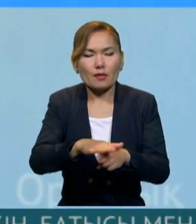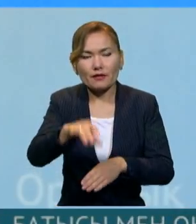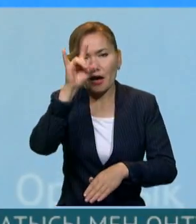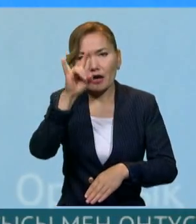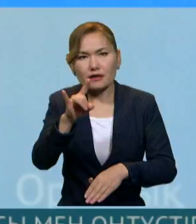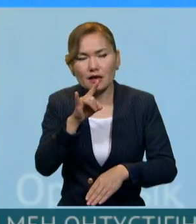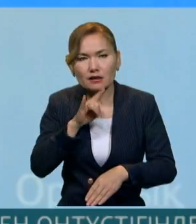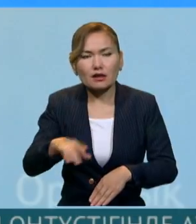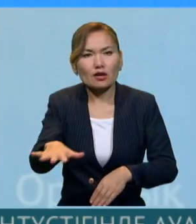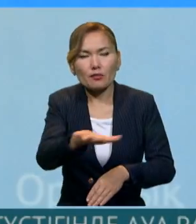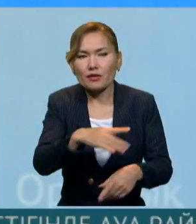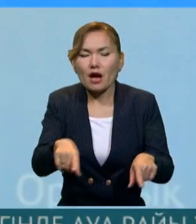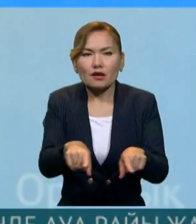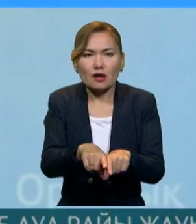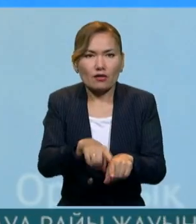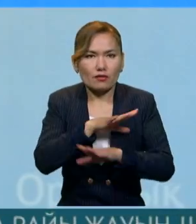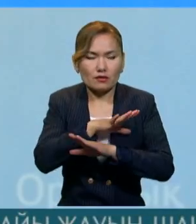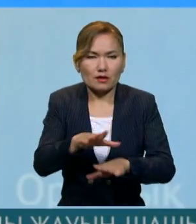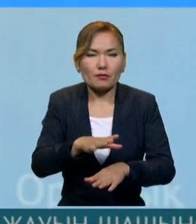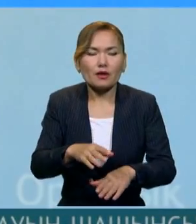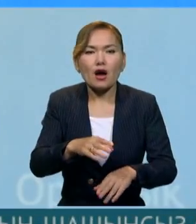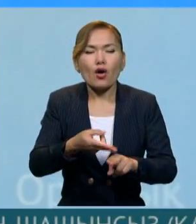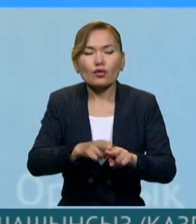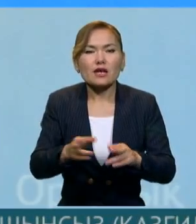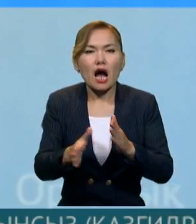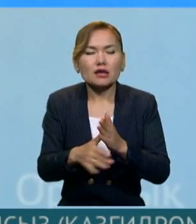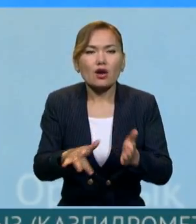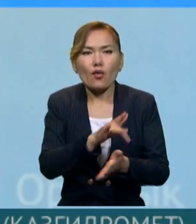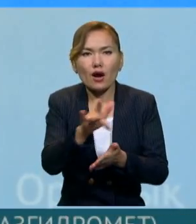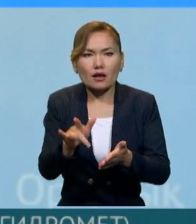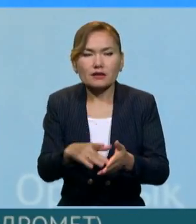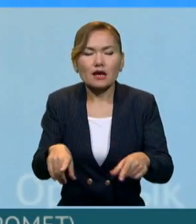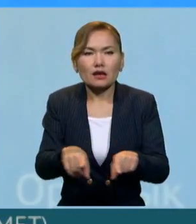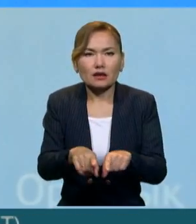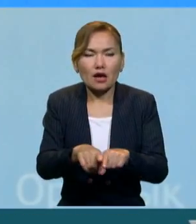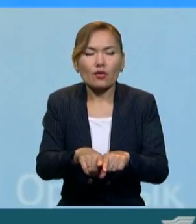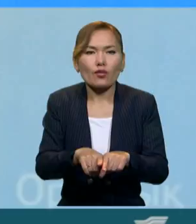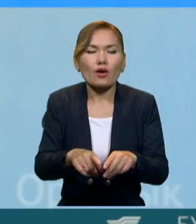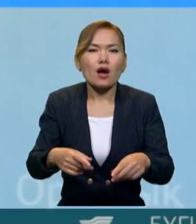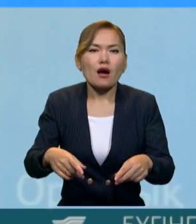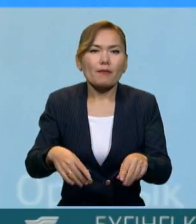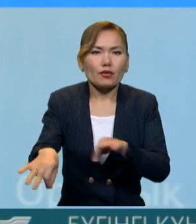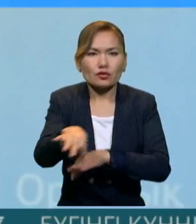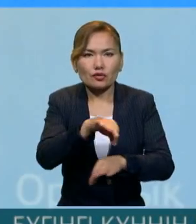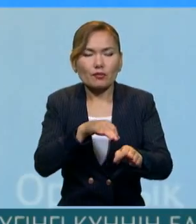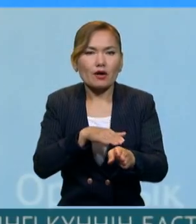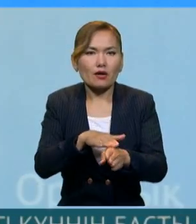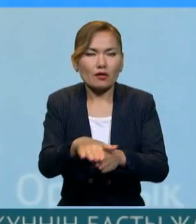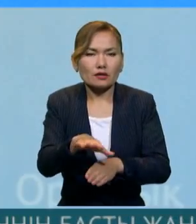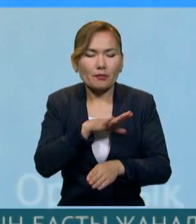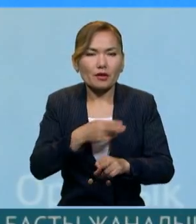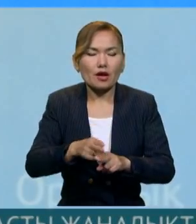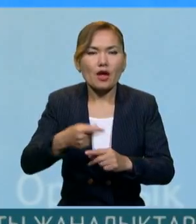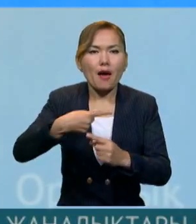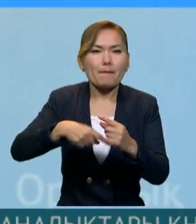жоқ. Атырауда бірінші рет жүзеге асырылайын деп отыр. Енді айтады ғой, бизнес әрқашанда өте жақсы менеджер деп, сондықтан біз